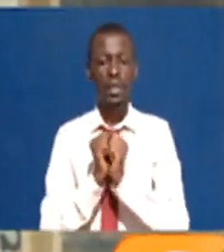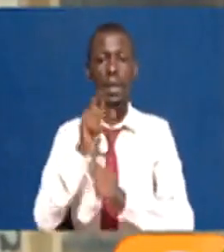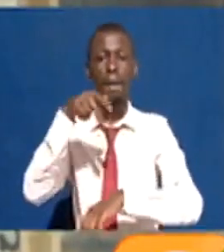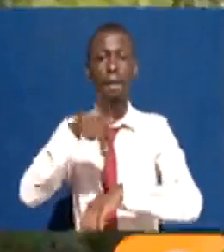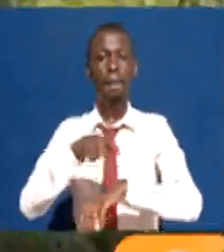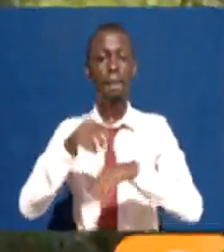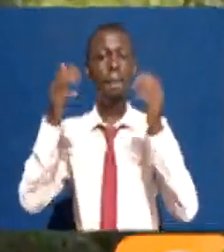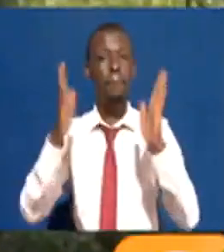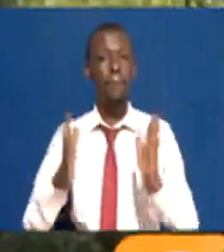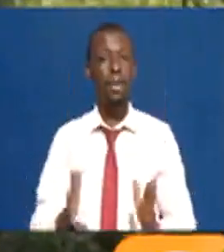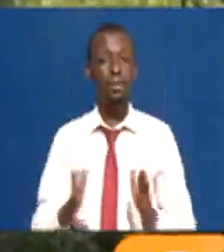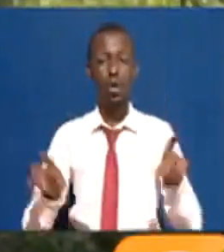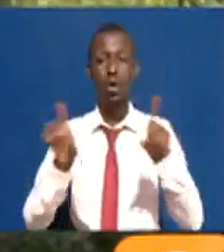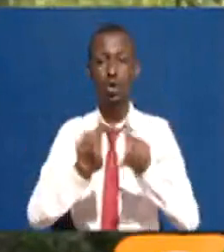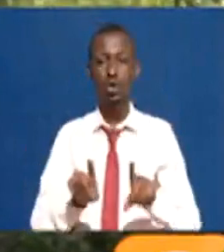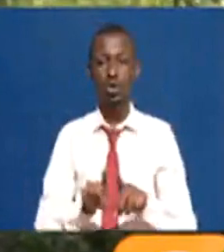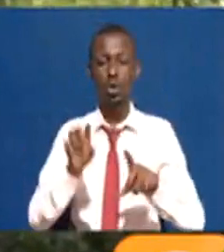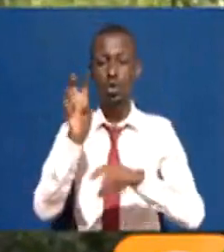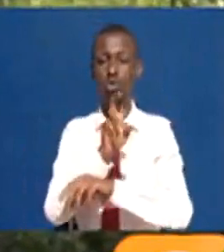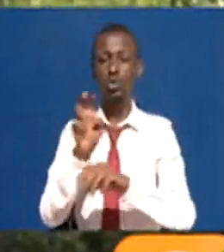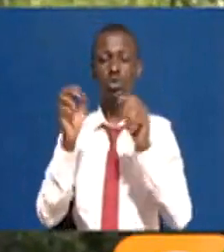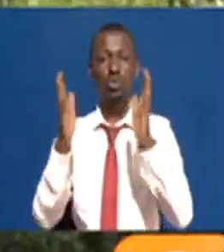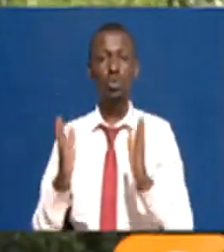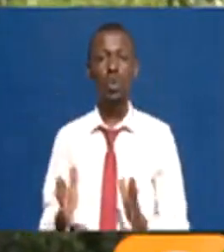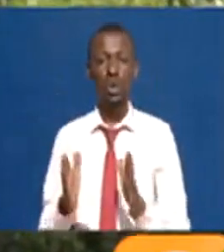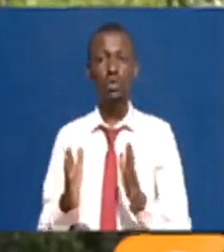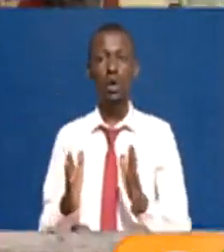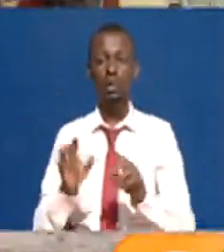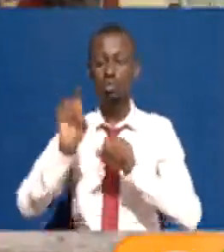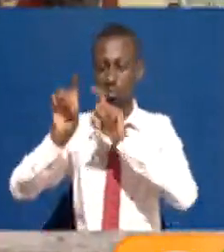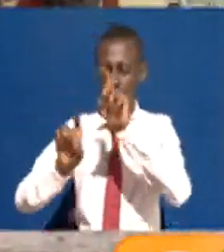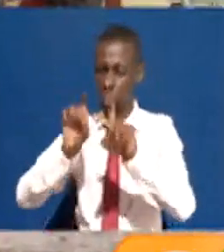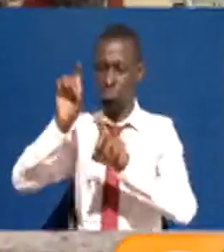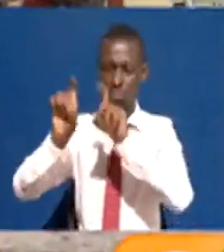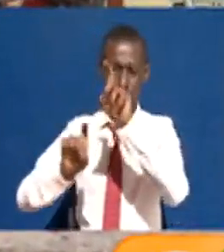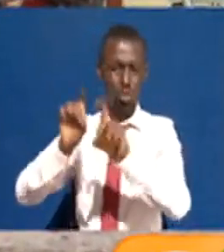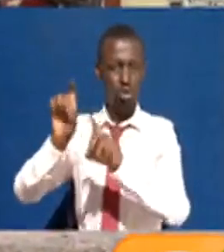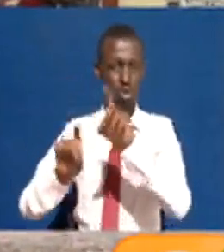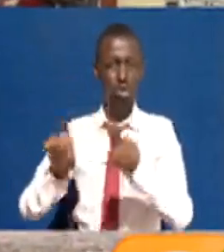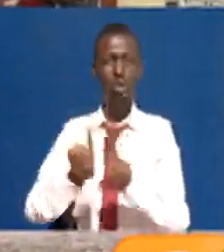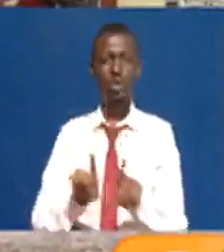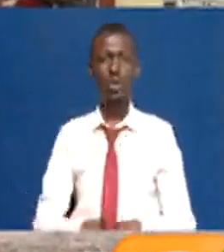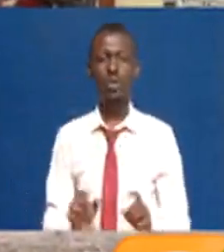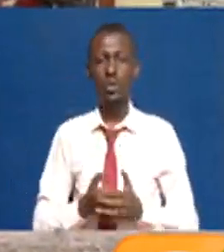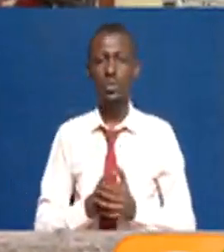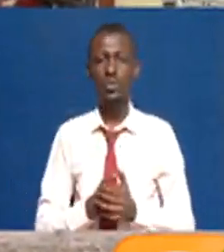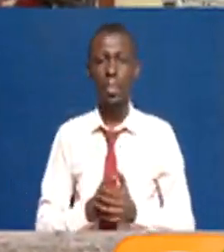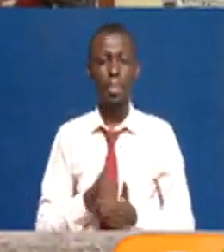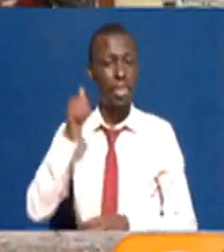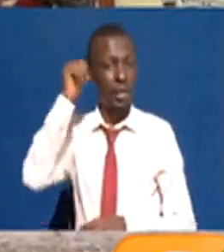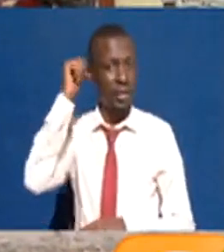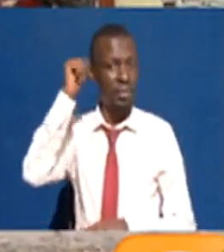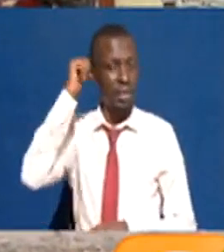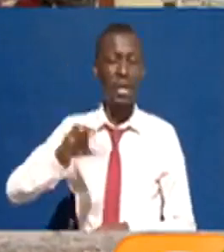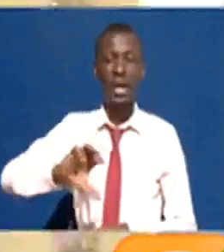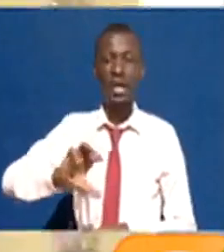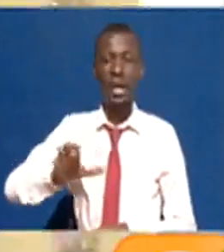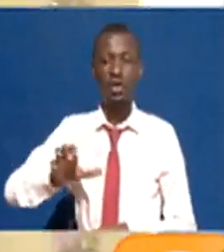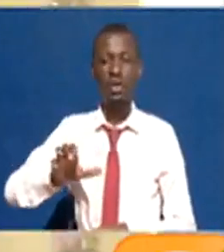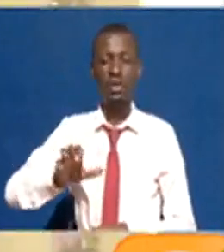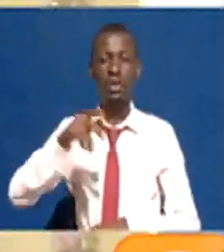Lucy Obondo na msimamizi Alpa Marcelina pia wanahojiwa. Katika kaunti ya Nyamira, mwalimu mkuu wa